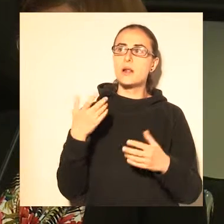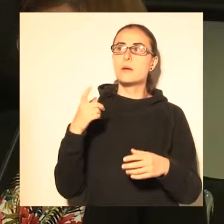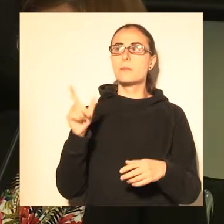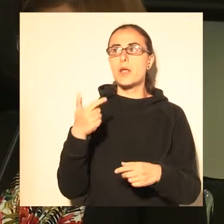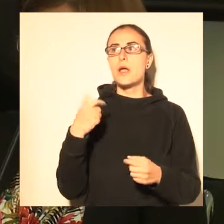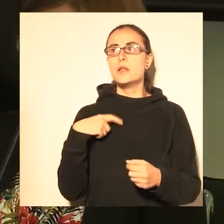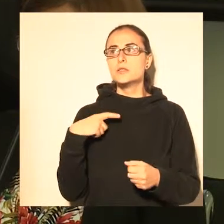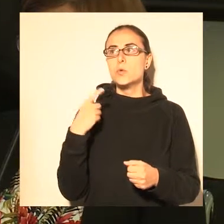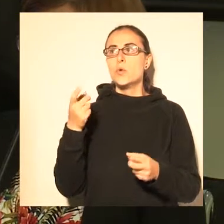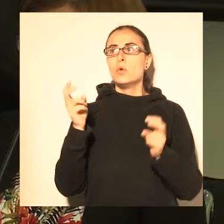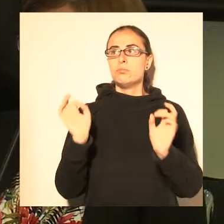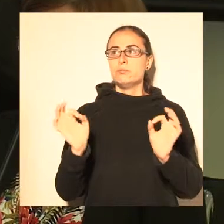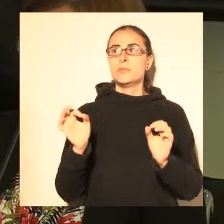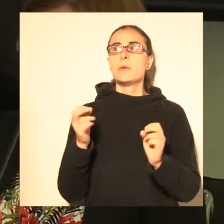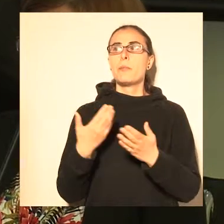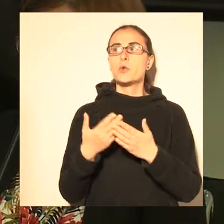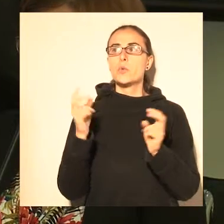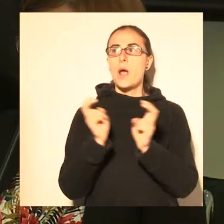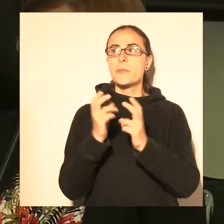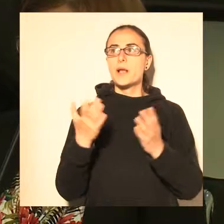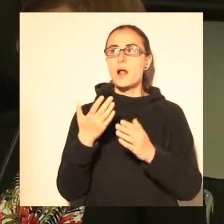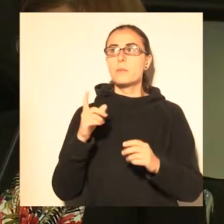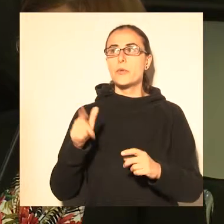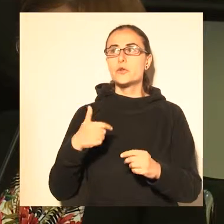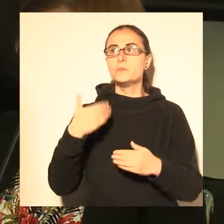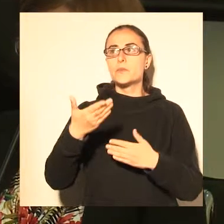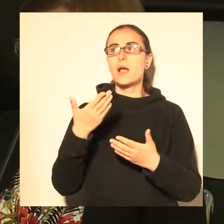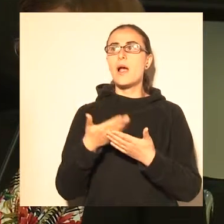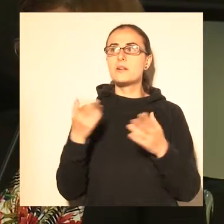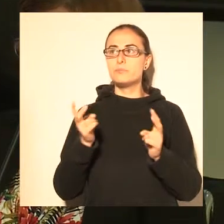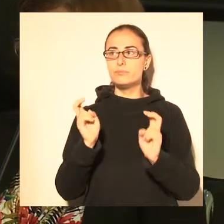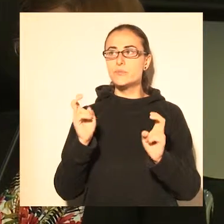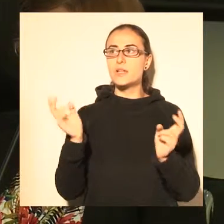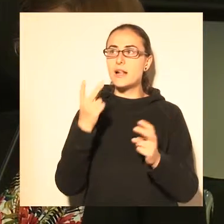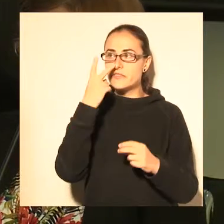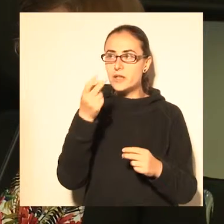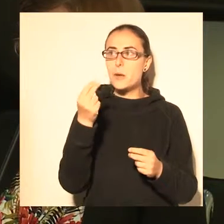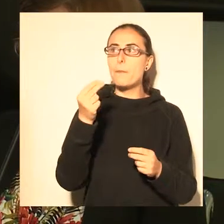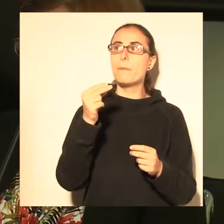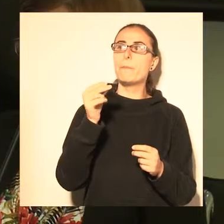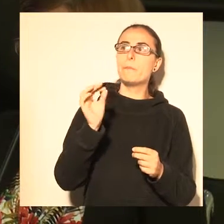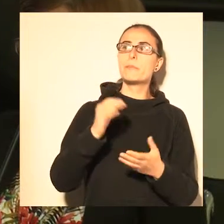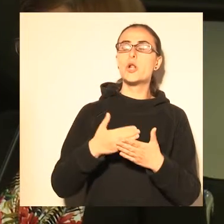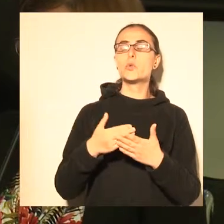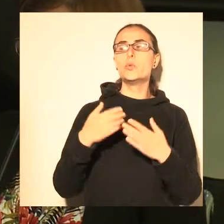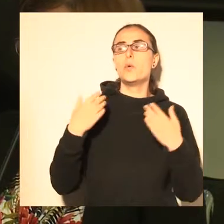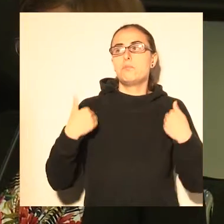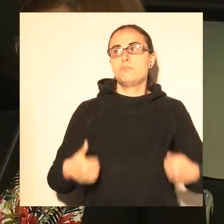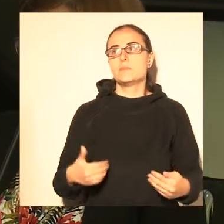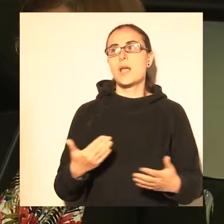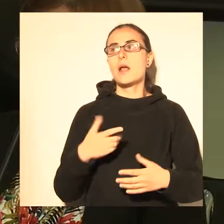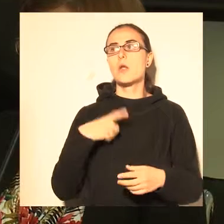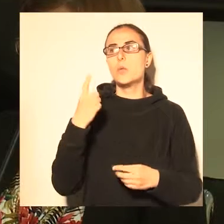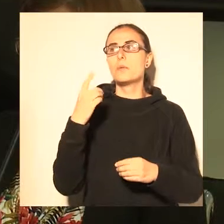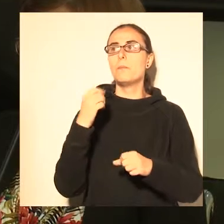amprentare digitală cu un aparat SC picon b21 pentru deget calcanean platfus genul var genul valg